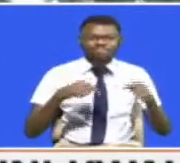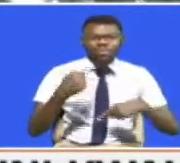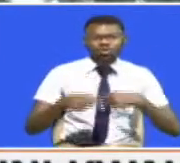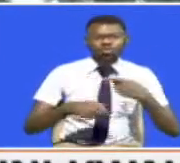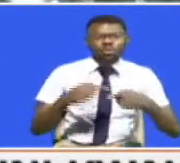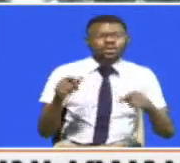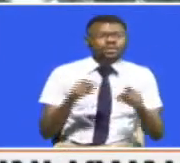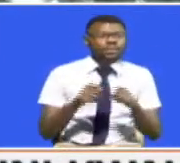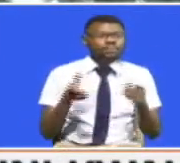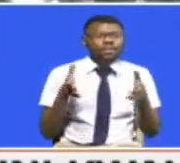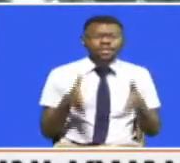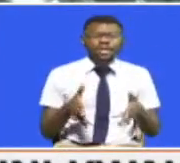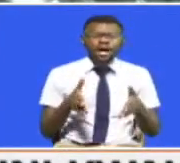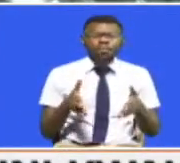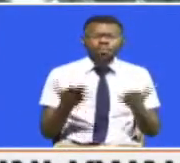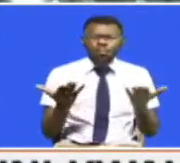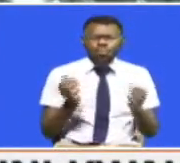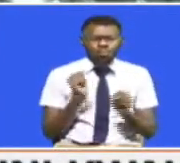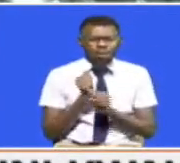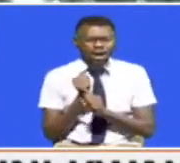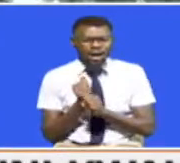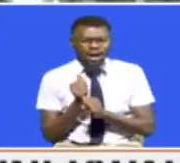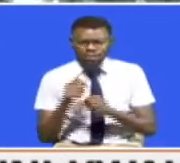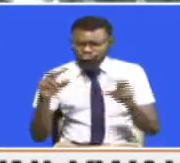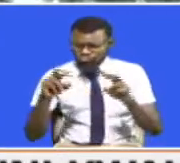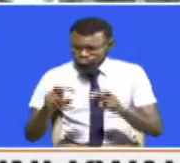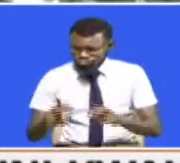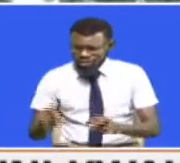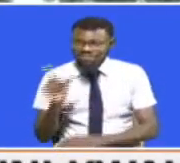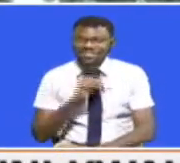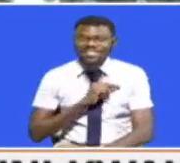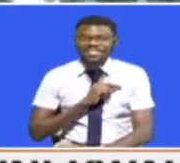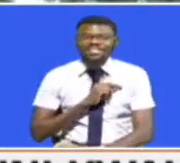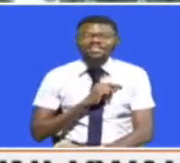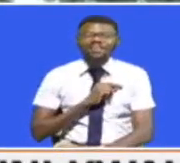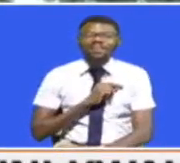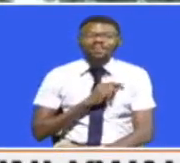na tuliweza kufanikisha zoezi la utafiti kiasi cha